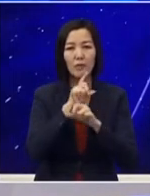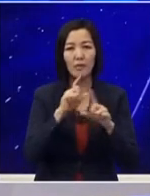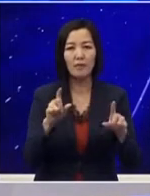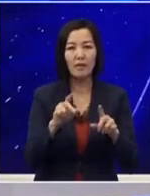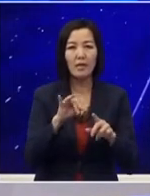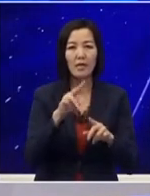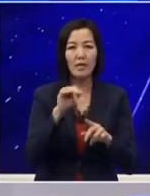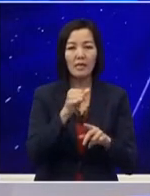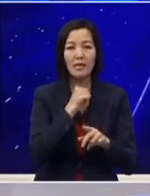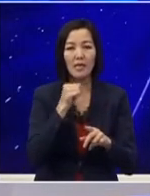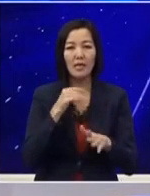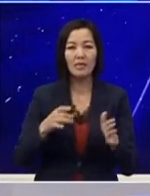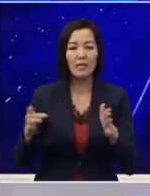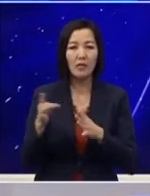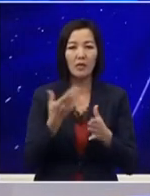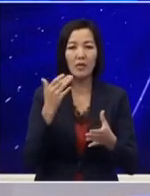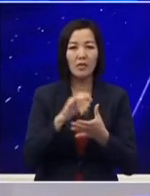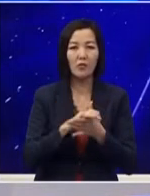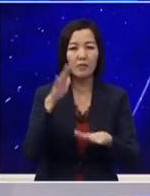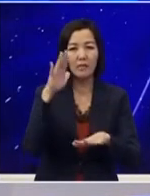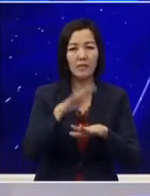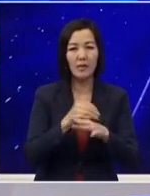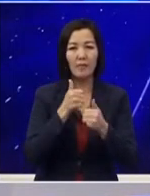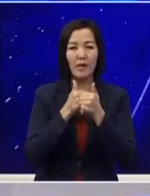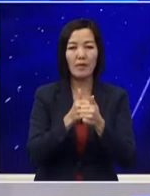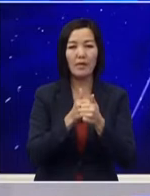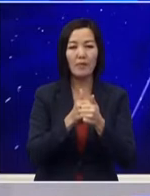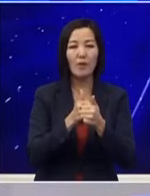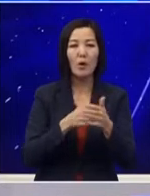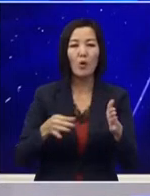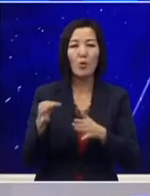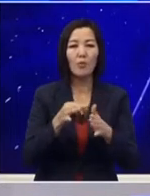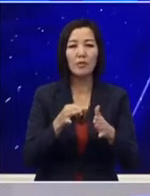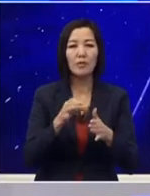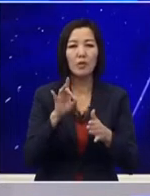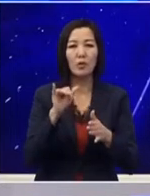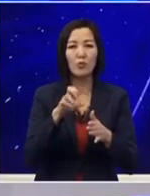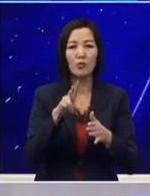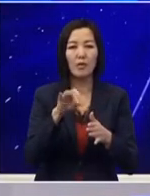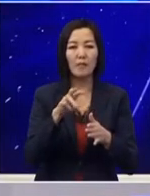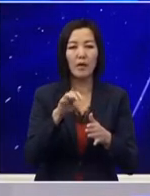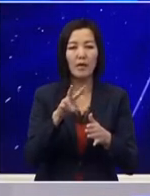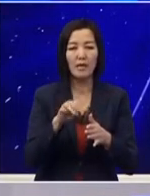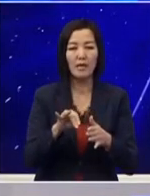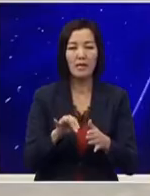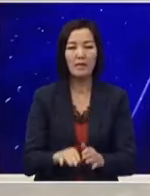заведений Илийского и Талгарского районов ознакомился заместитель акима области Рустам Али.